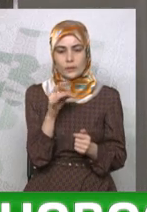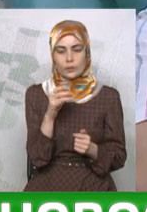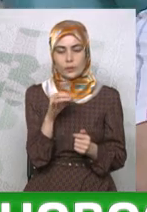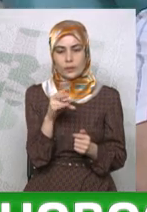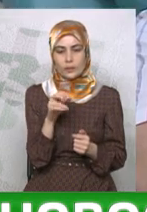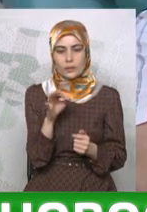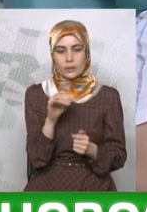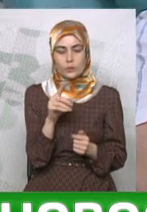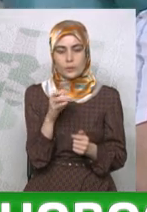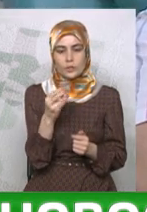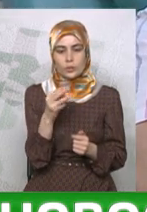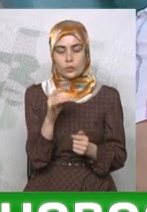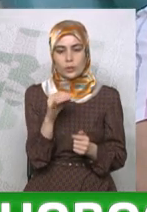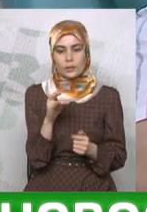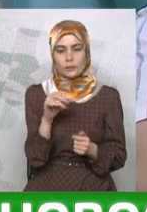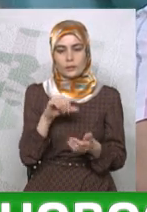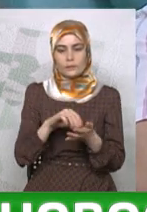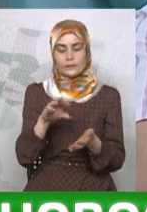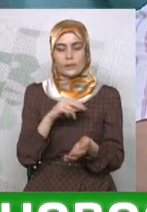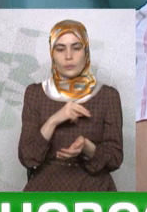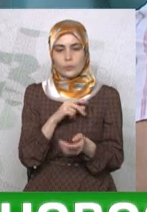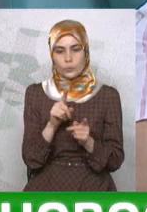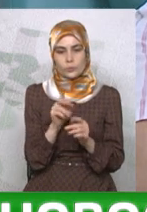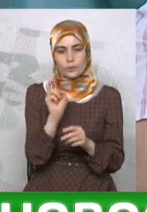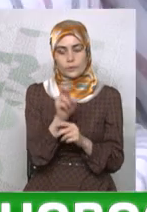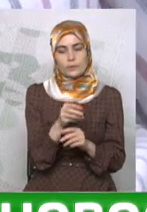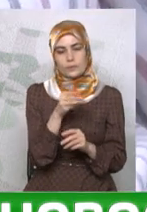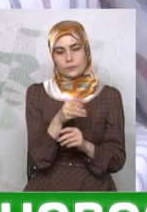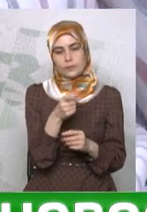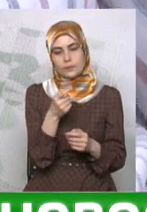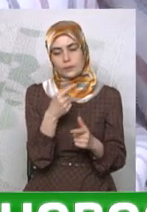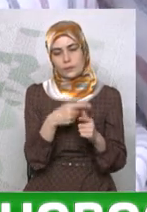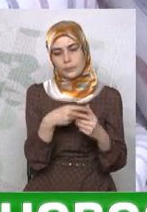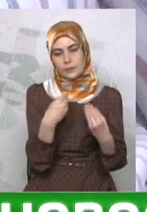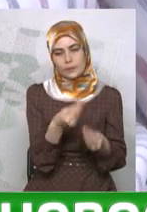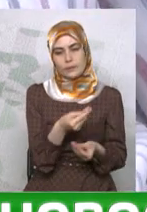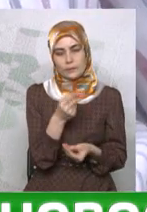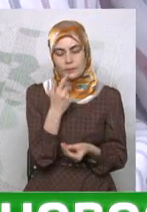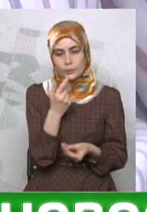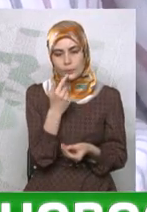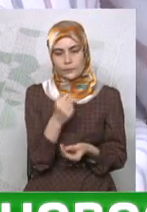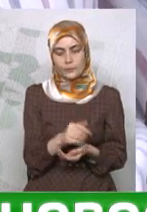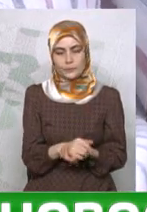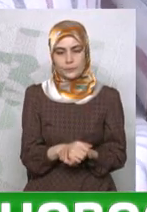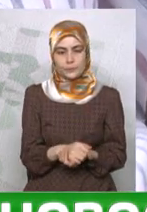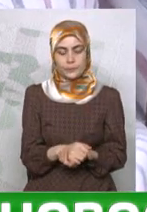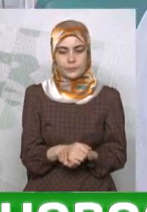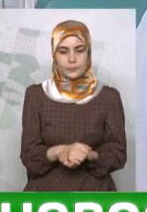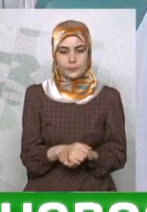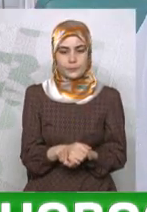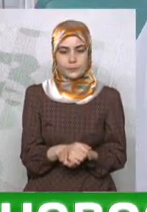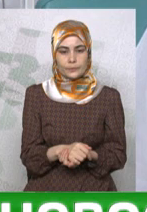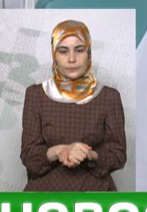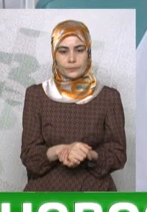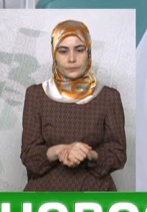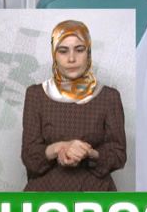«Союз машиностроителей России» решили внести свою лепту в защиту здоровья жителей региона, в частности, автолюбителей.